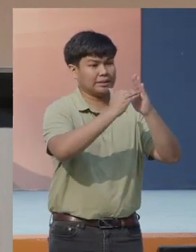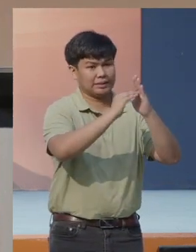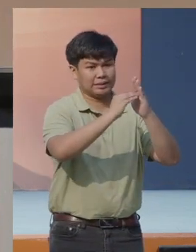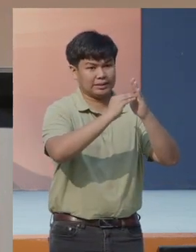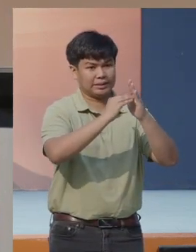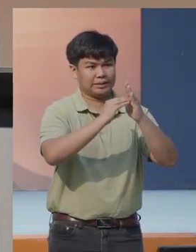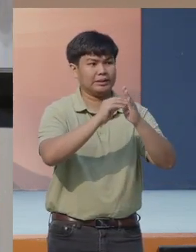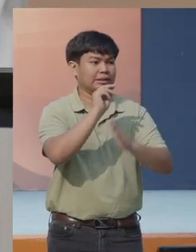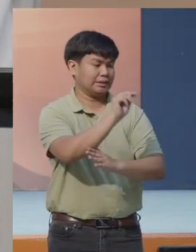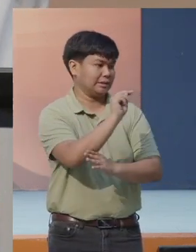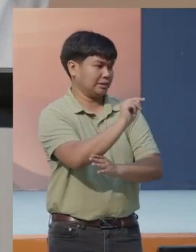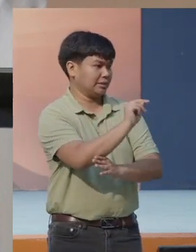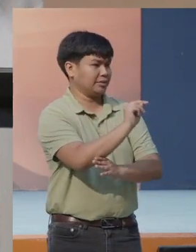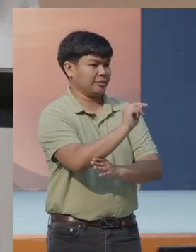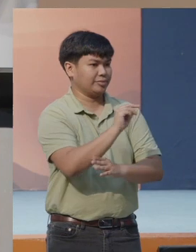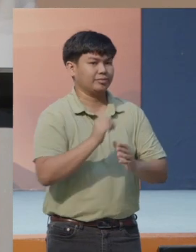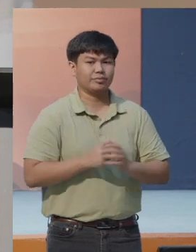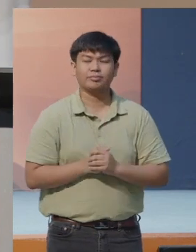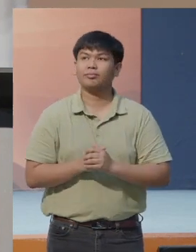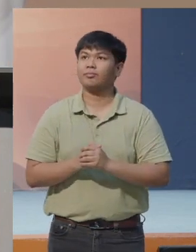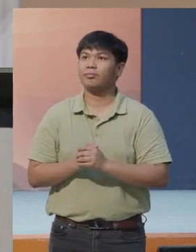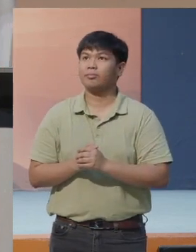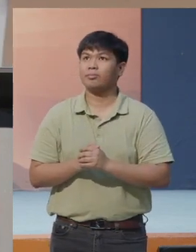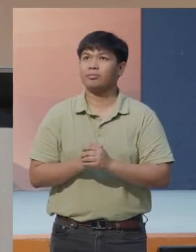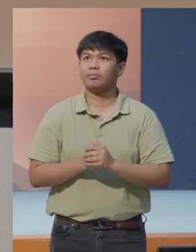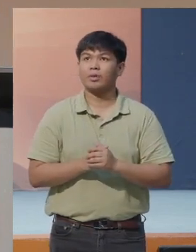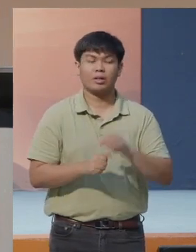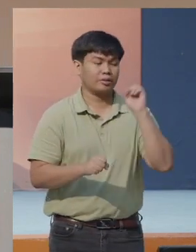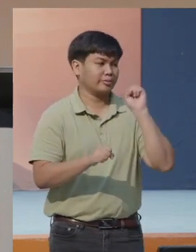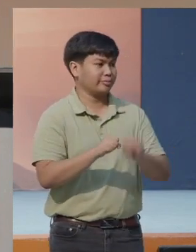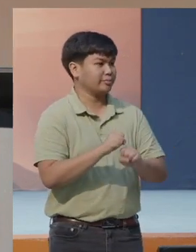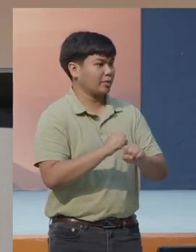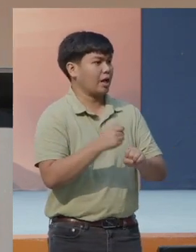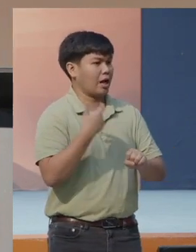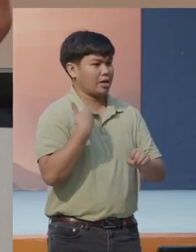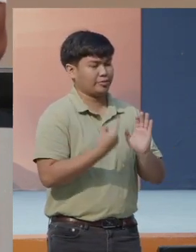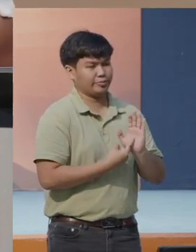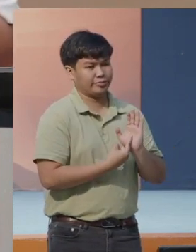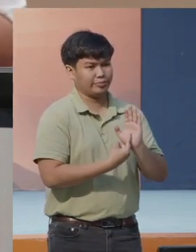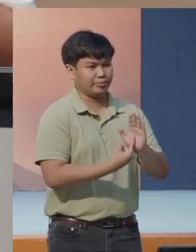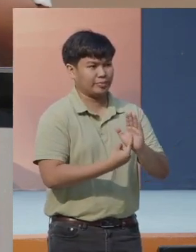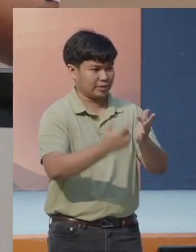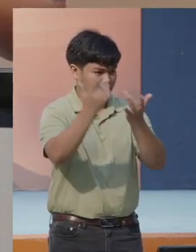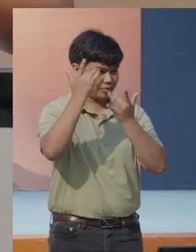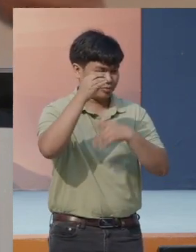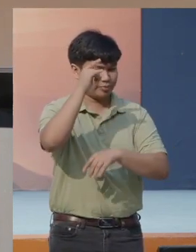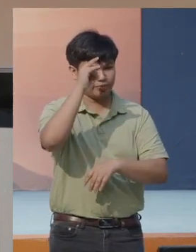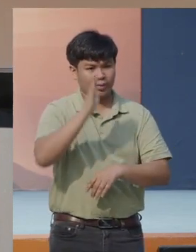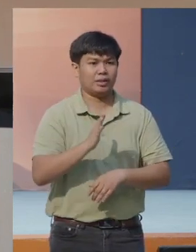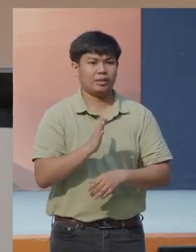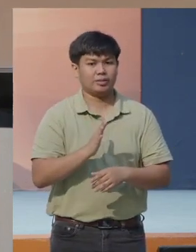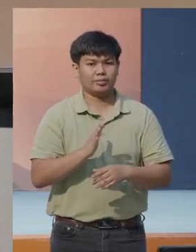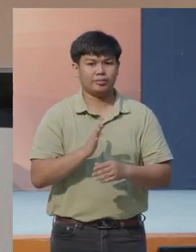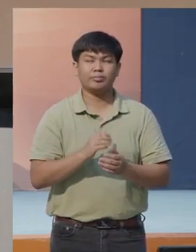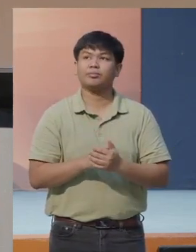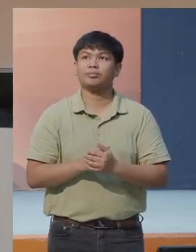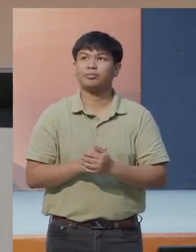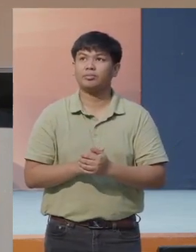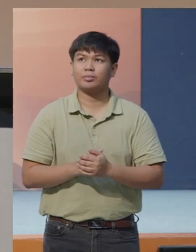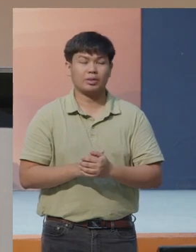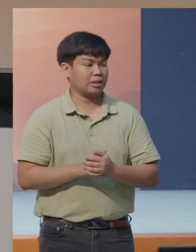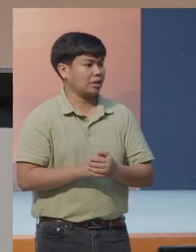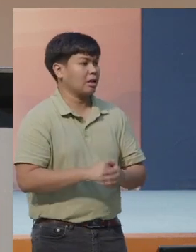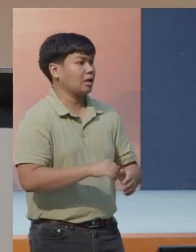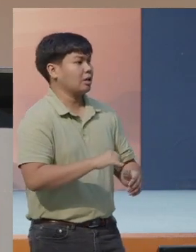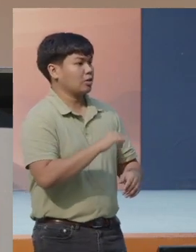No, so, yan nga yung pagtatanggol na nangyayari ayon sa awa ng Diyos. Presumed